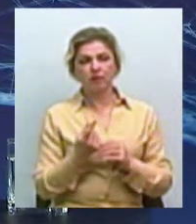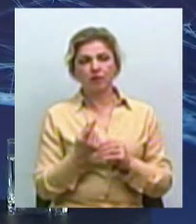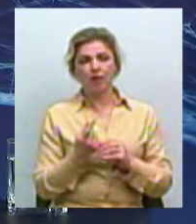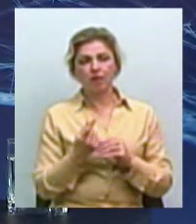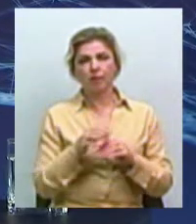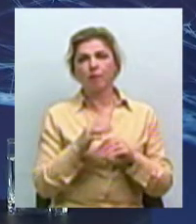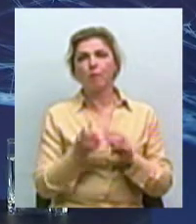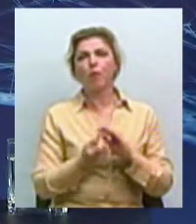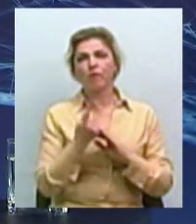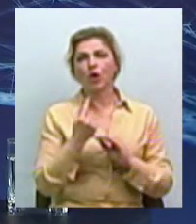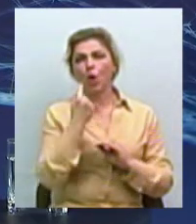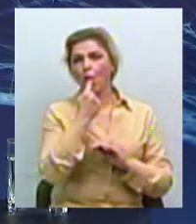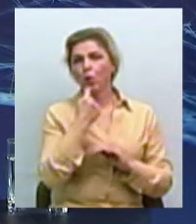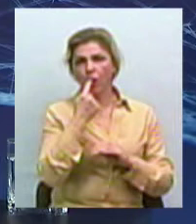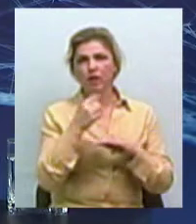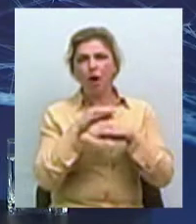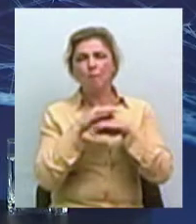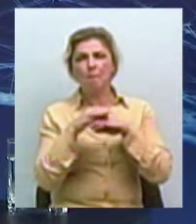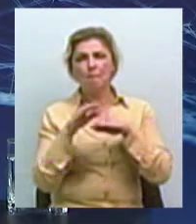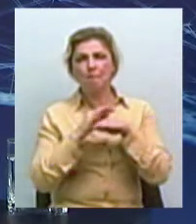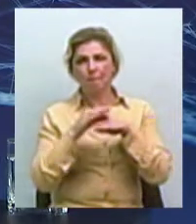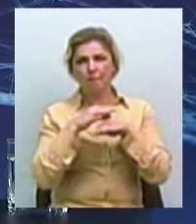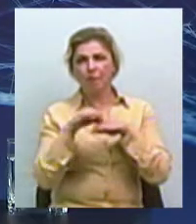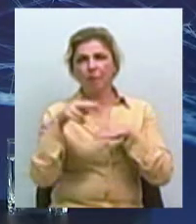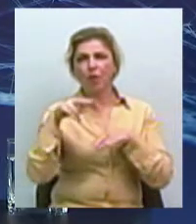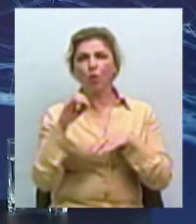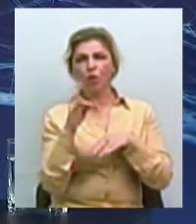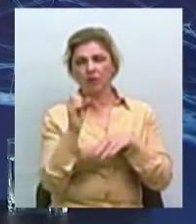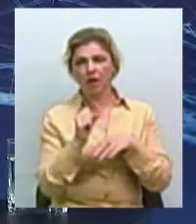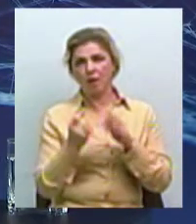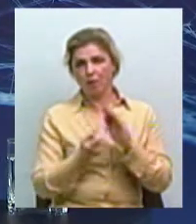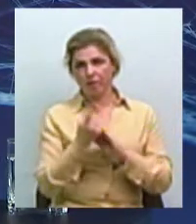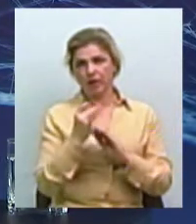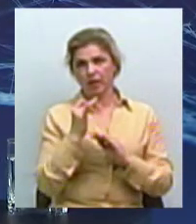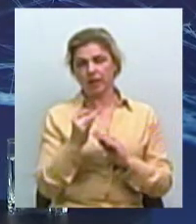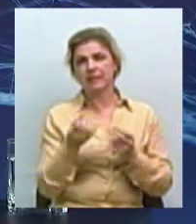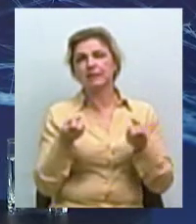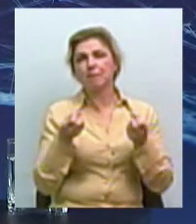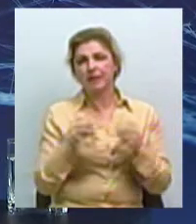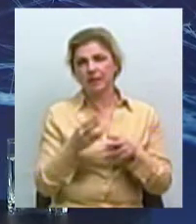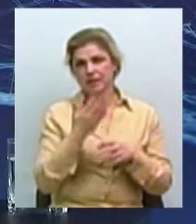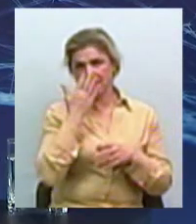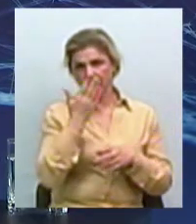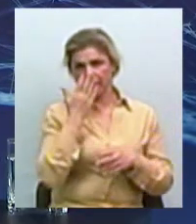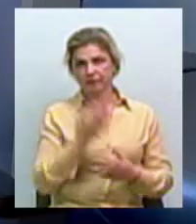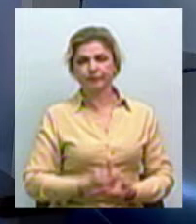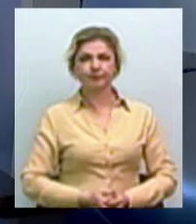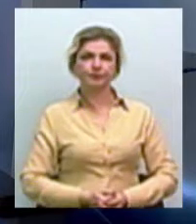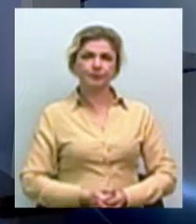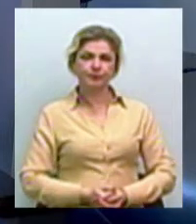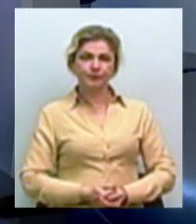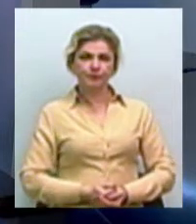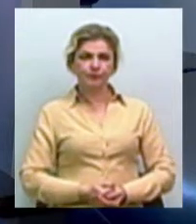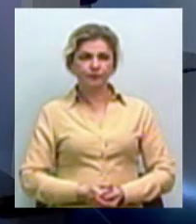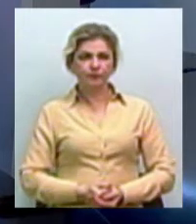плівки в порожнині рота на мигдаликах, і з'являється специфічний запах. Ну, це ж,